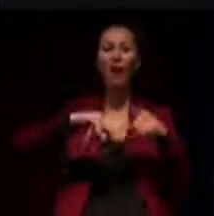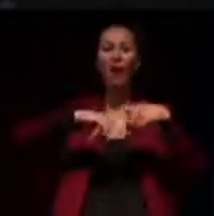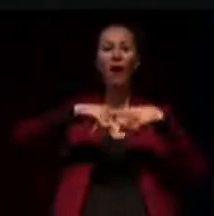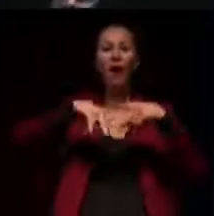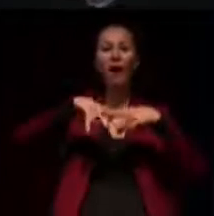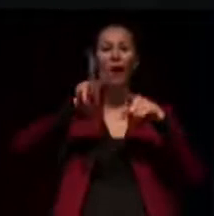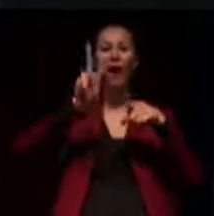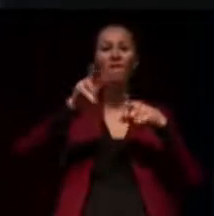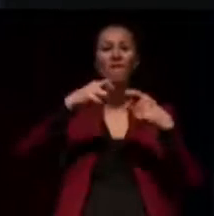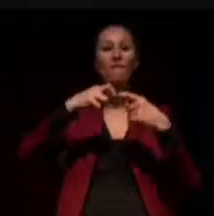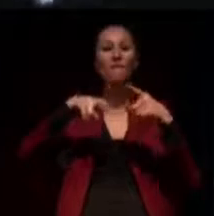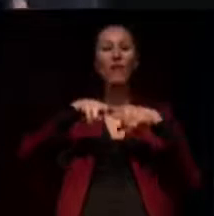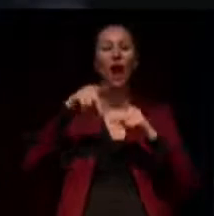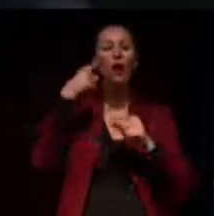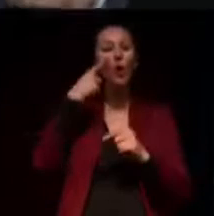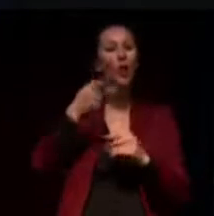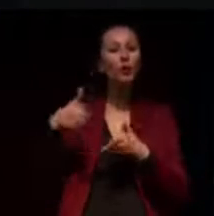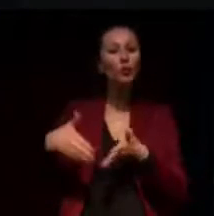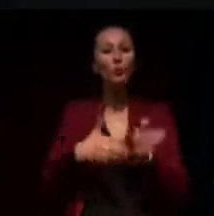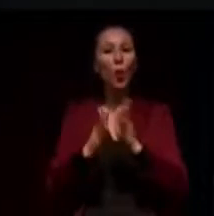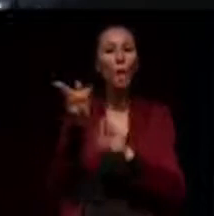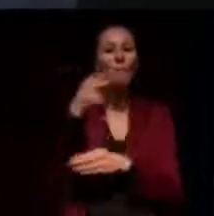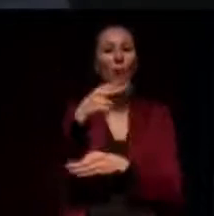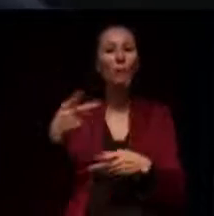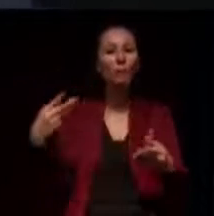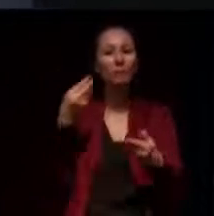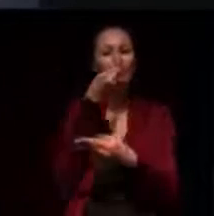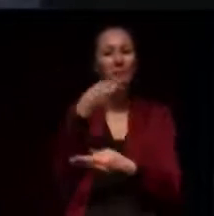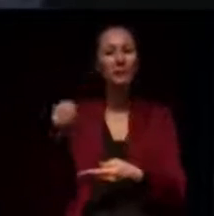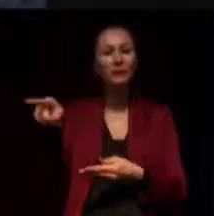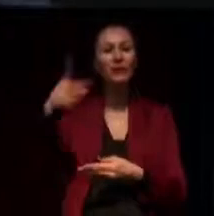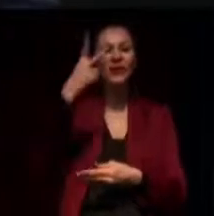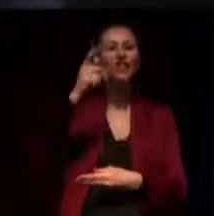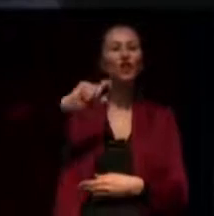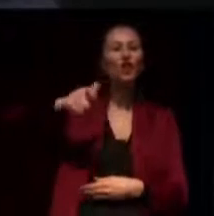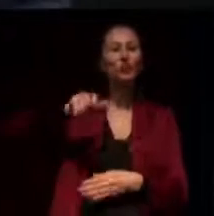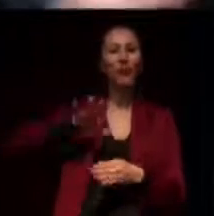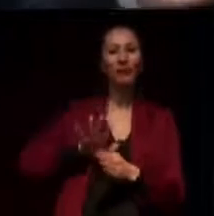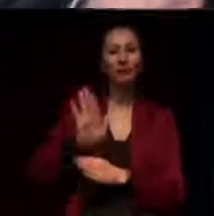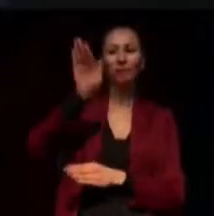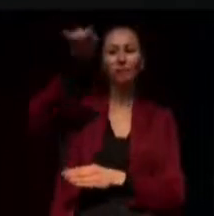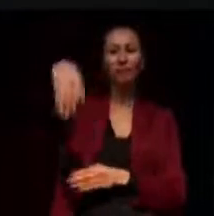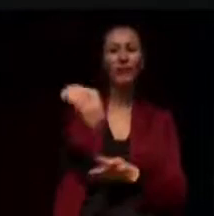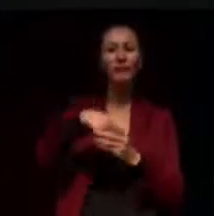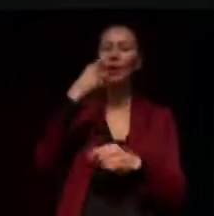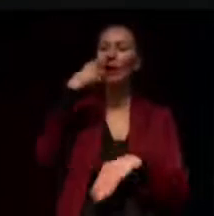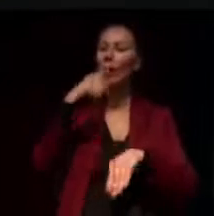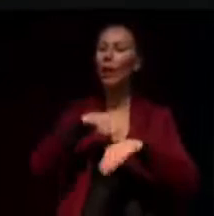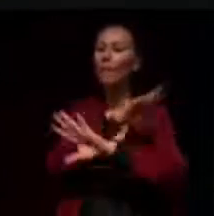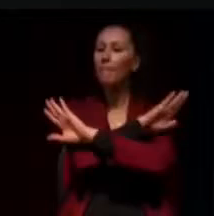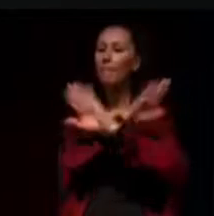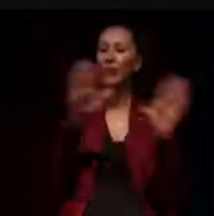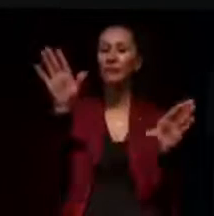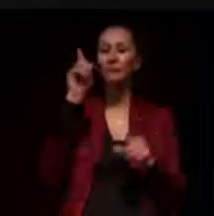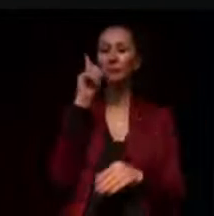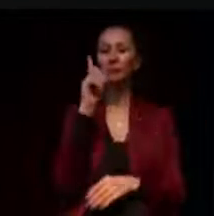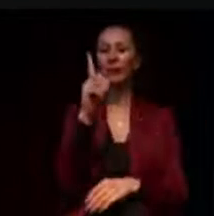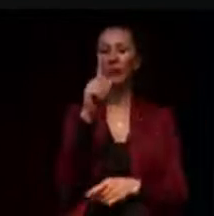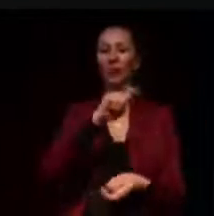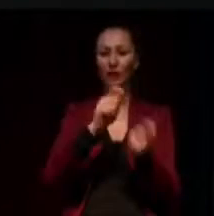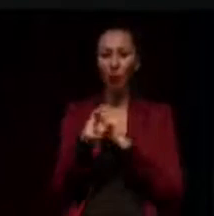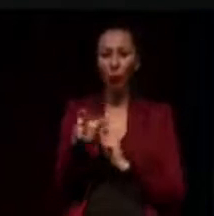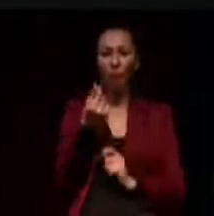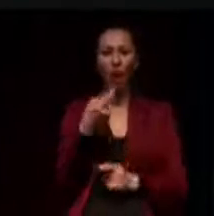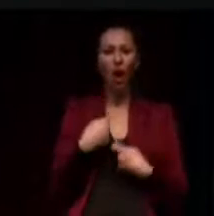Havra Sokağı'ndan çıkışa, iki çeşmelik yokuşuna vardığımız noktaya kadar inanılmaz bir değişim ve bunun için